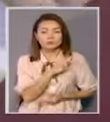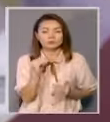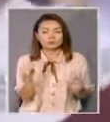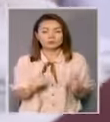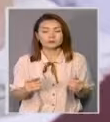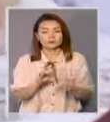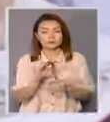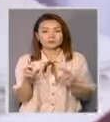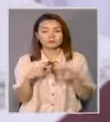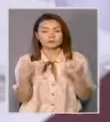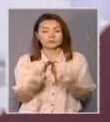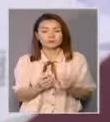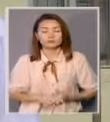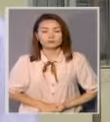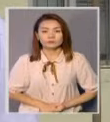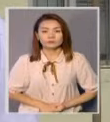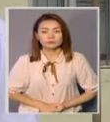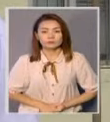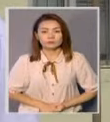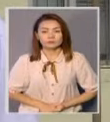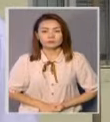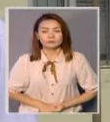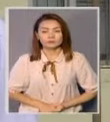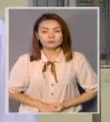снижению размера комиссии.